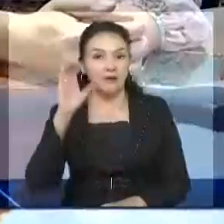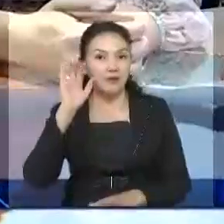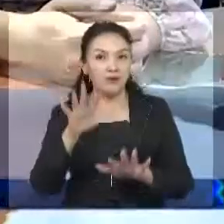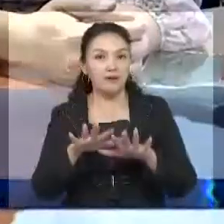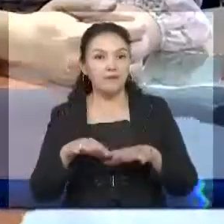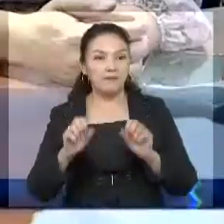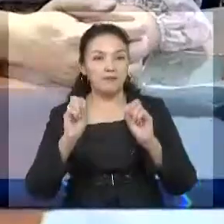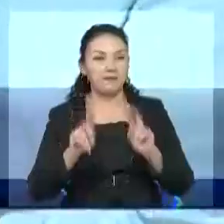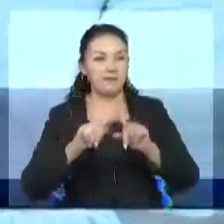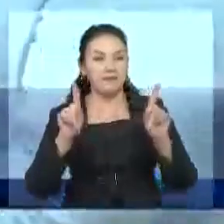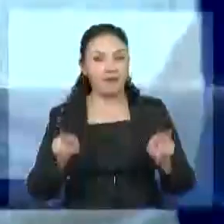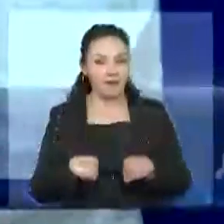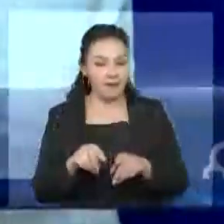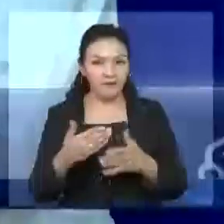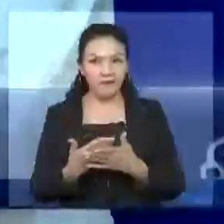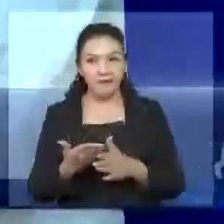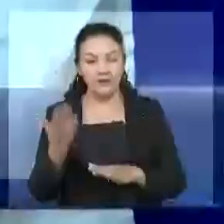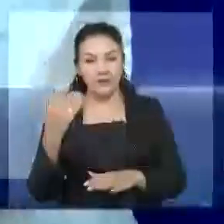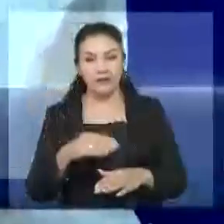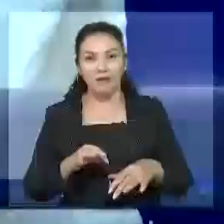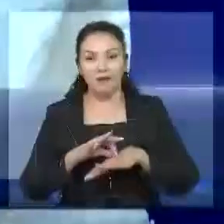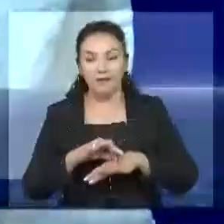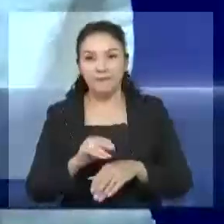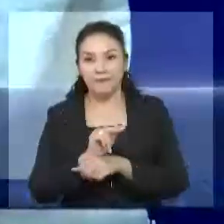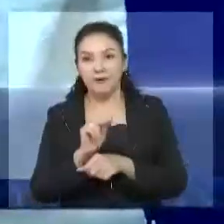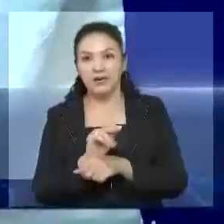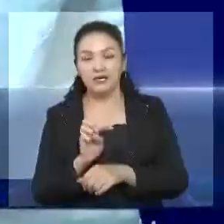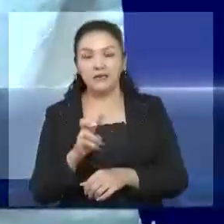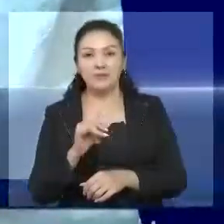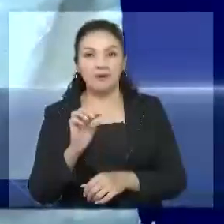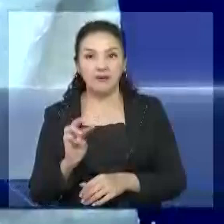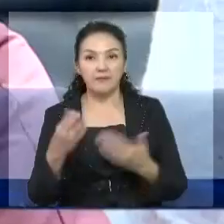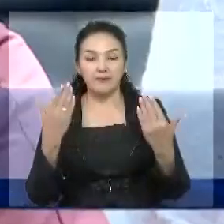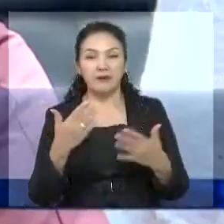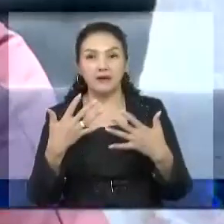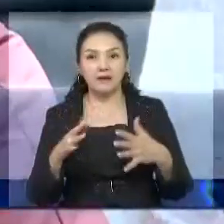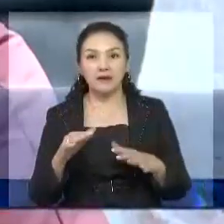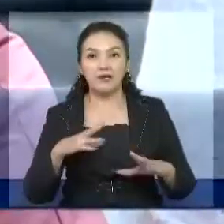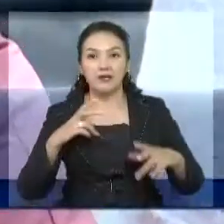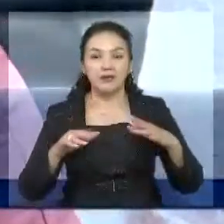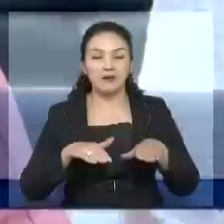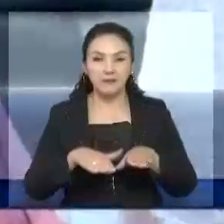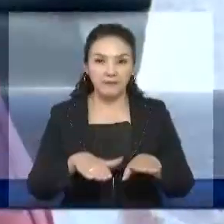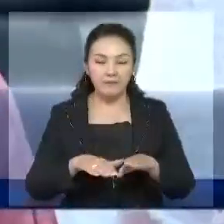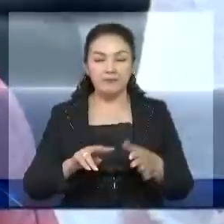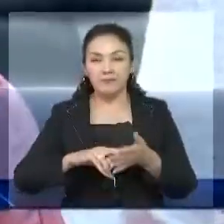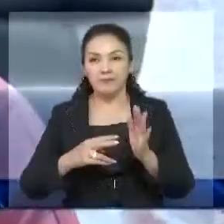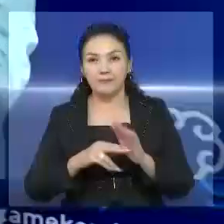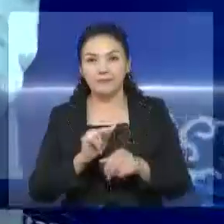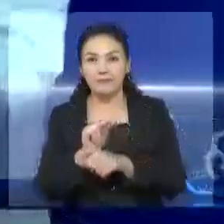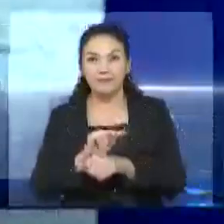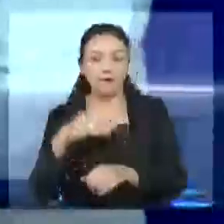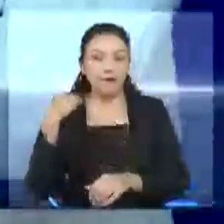вручили специальные сертификаты. Отметим, ранее было организовано обучение основам СММ. Сейчас завершается курс швейного дела. Запланировано также обучение